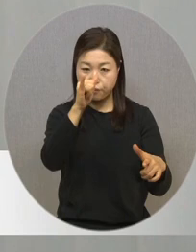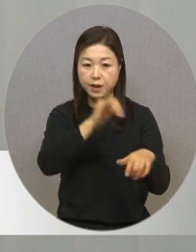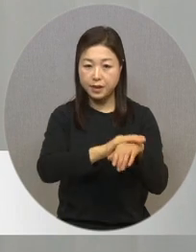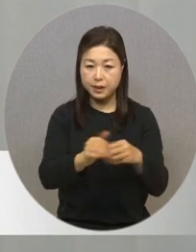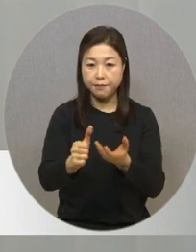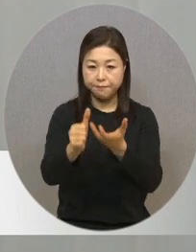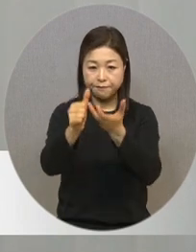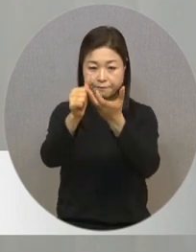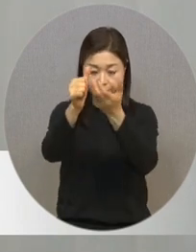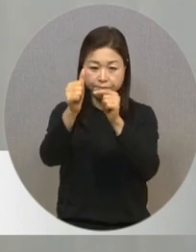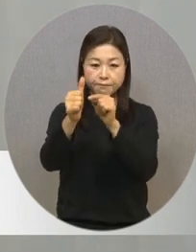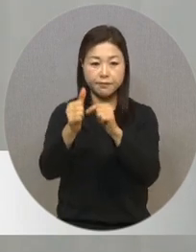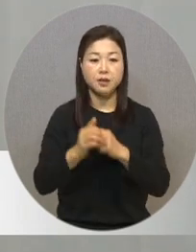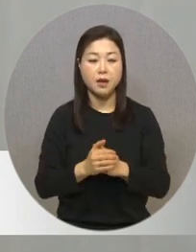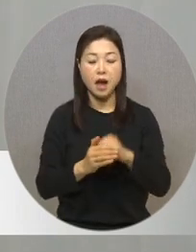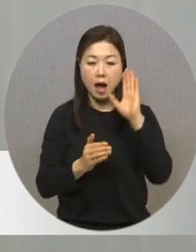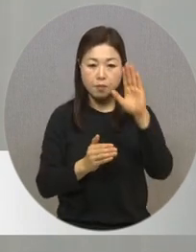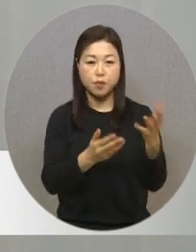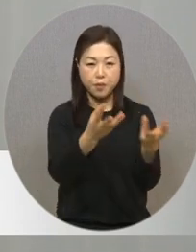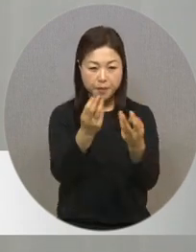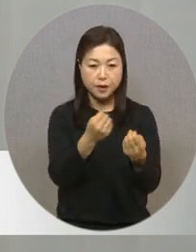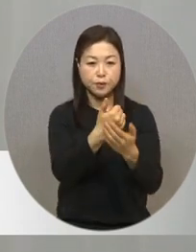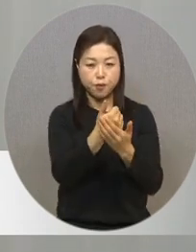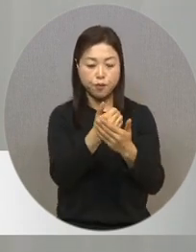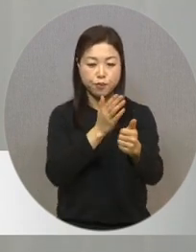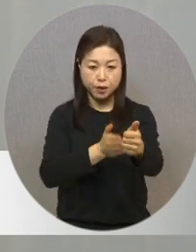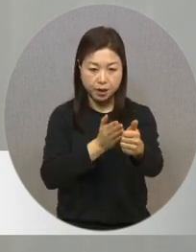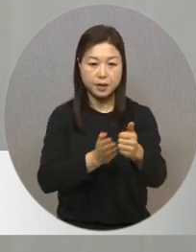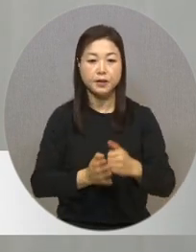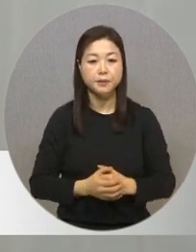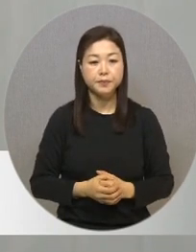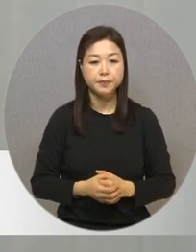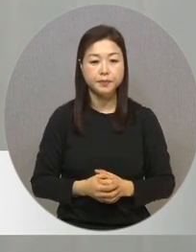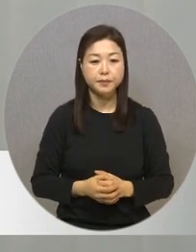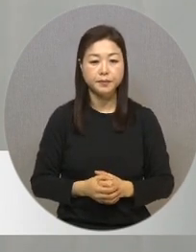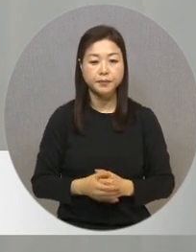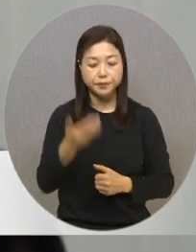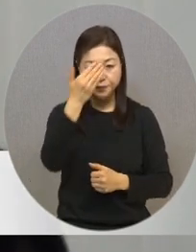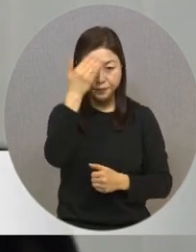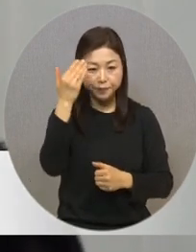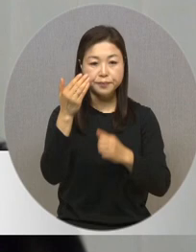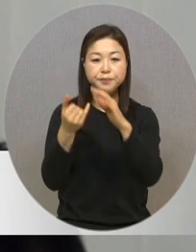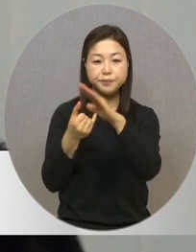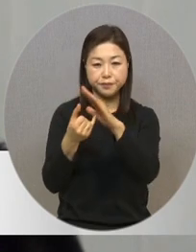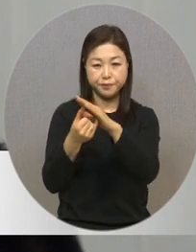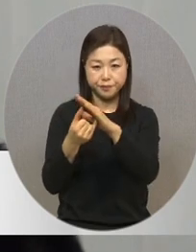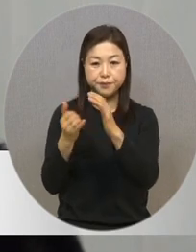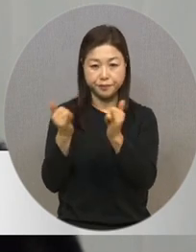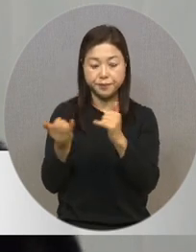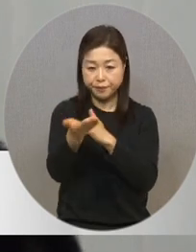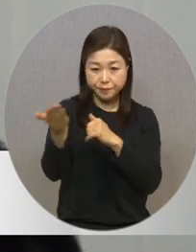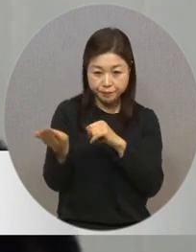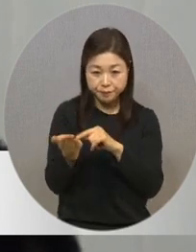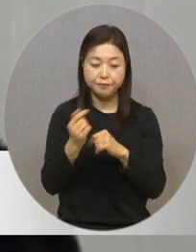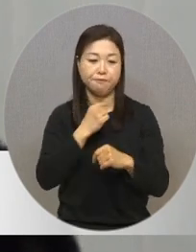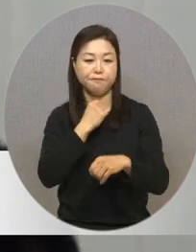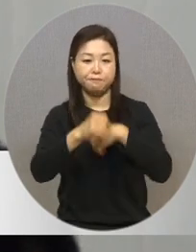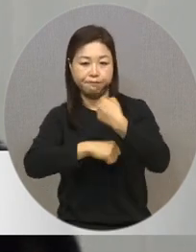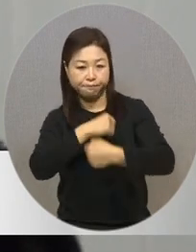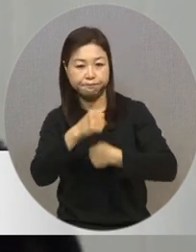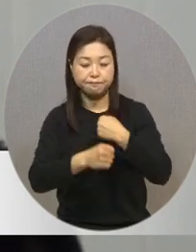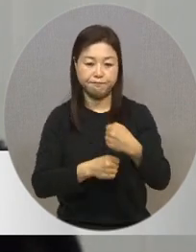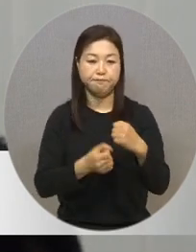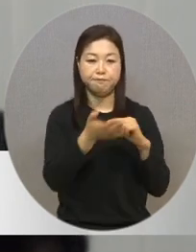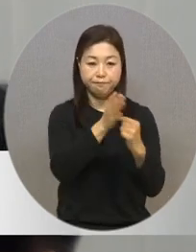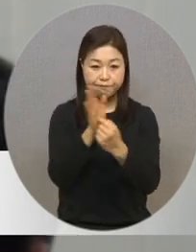있도록 앞으로도 많은 도움 부탁드리겠습니다. 그리고 우리 청소년들 그리고 여러분들이 하고 싶은 것 마음껏